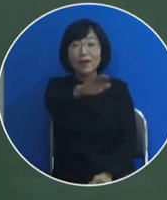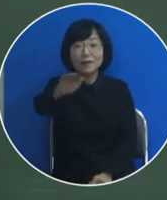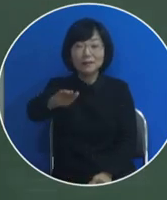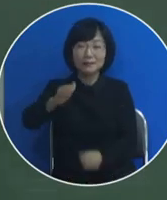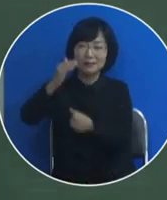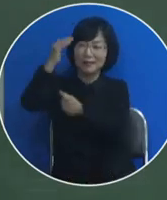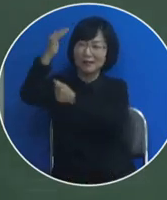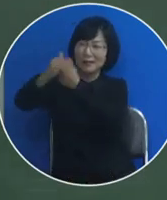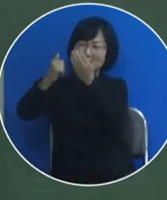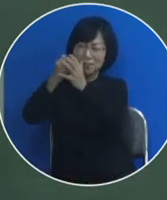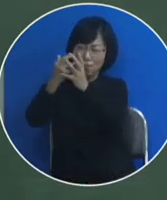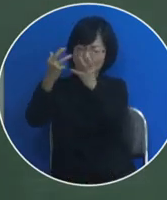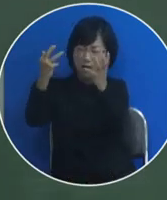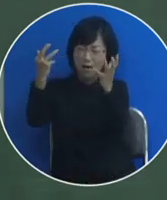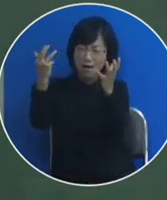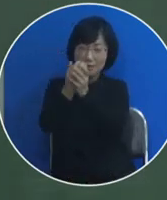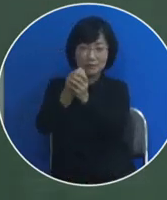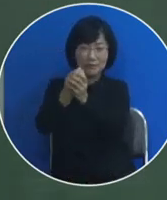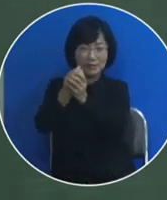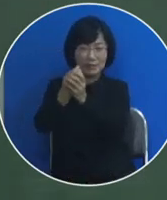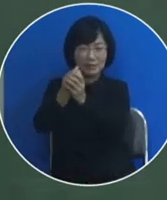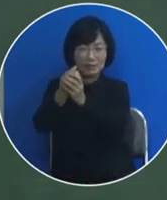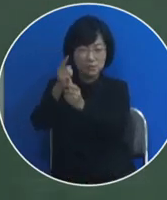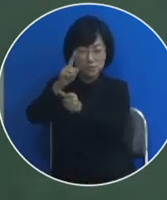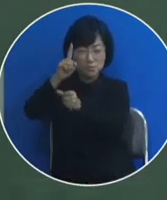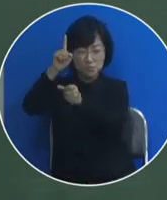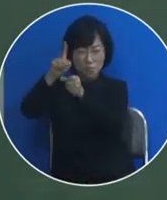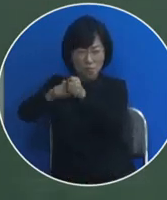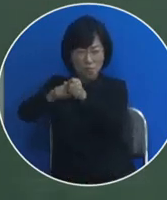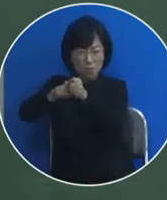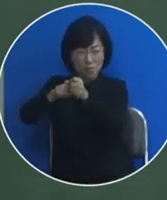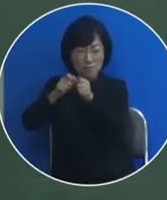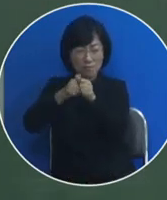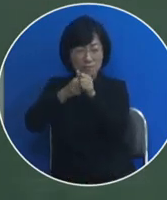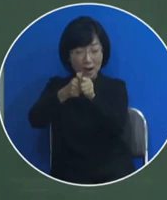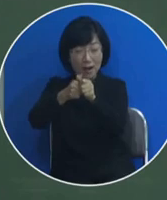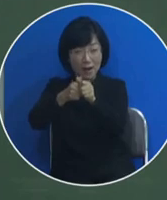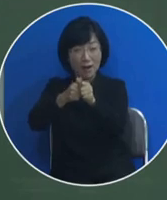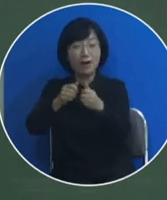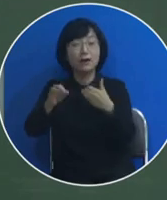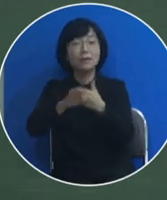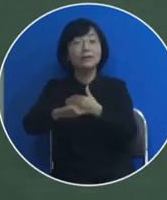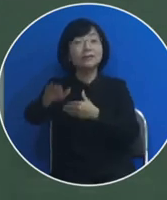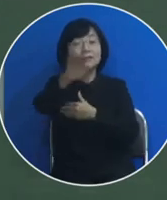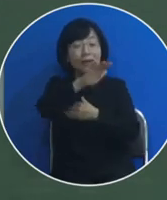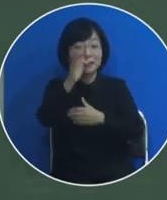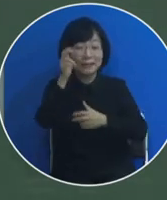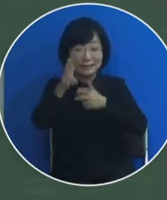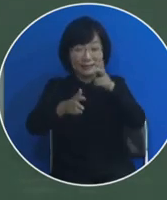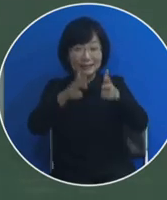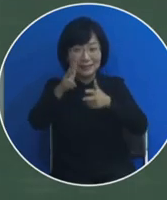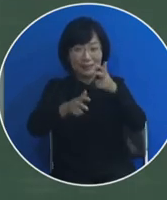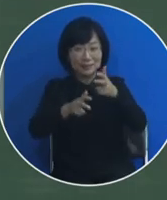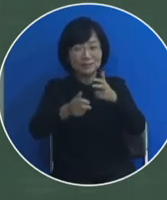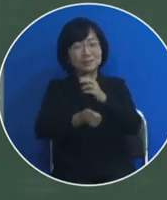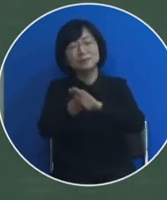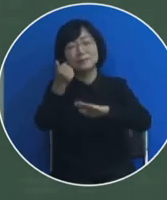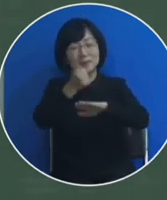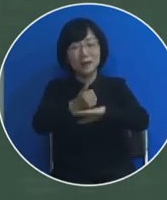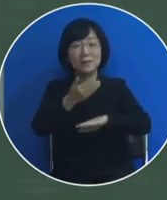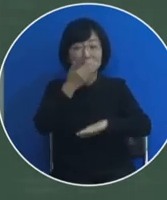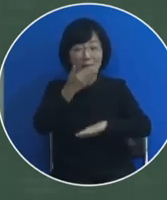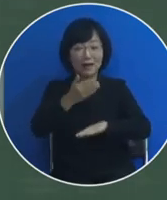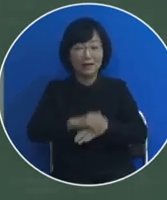있다면 여러분은 사업은 승리할 수밖에 없어요. If you remain inside of this, your business has no choice but to succeed. 근데 이걸 문제는